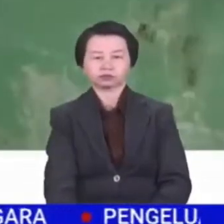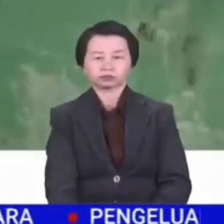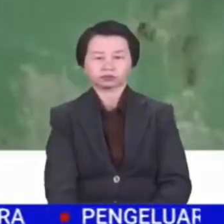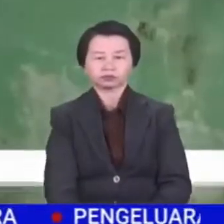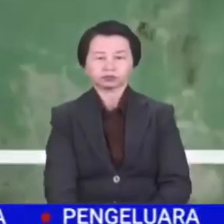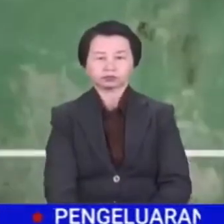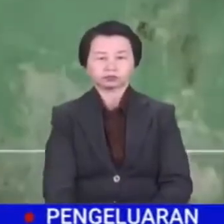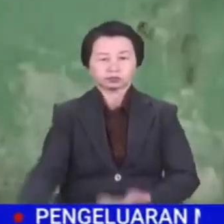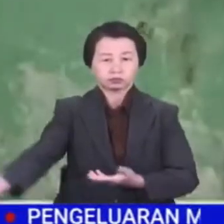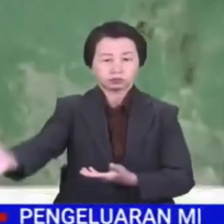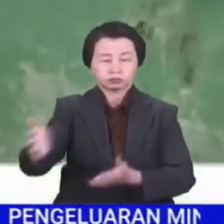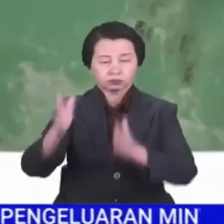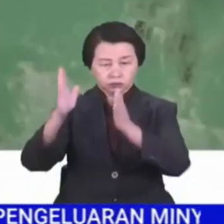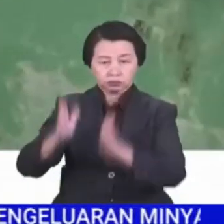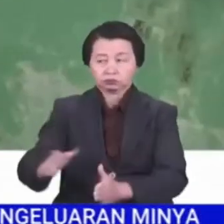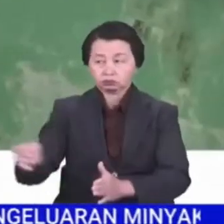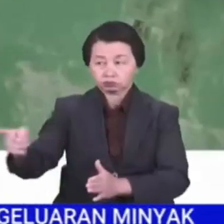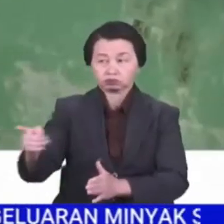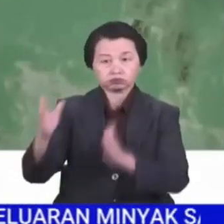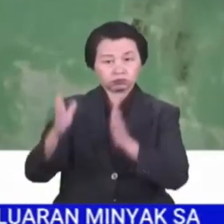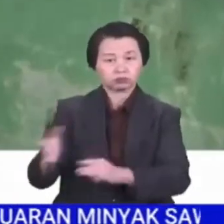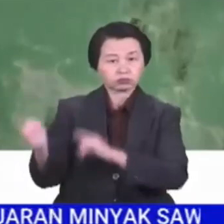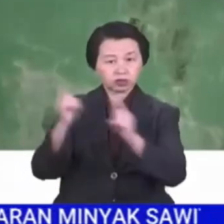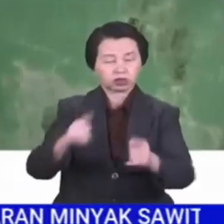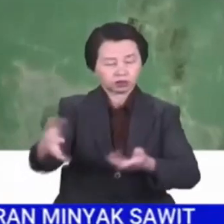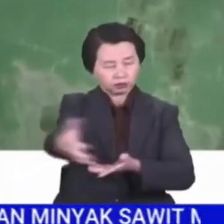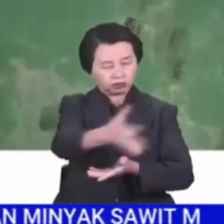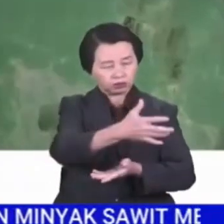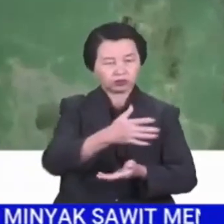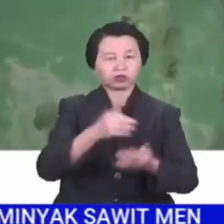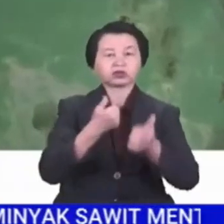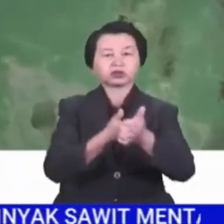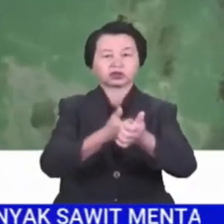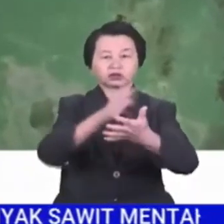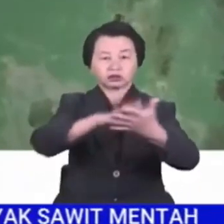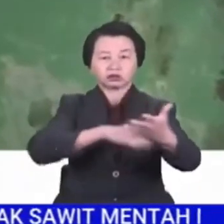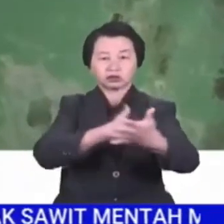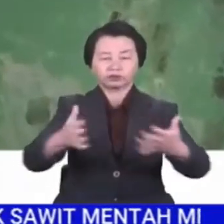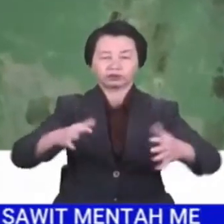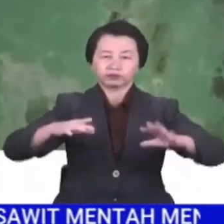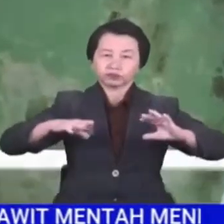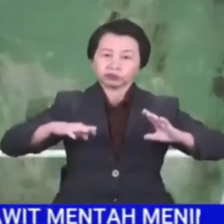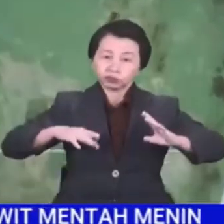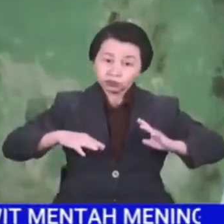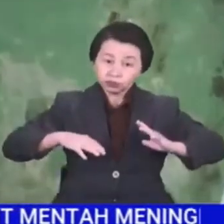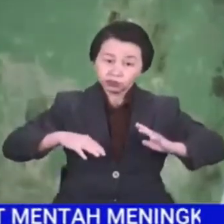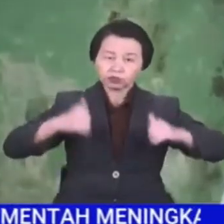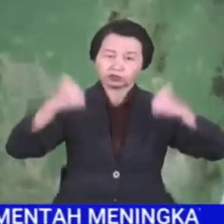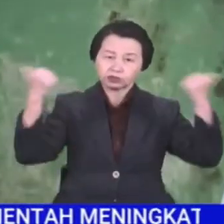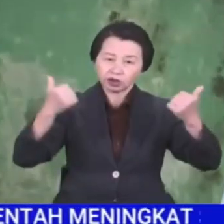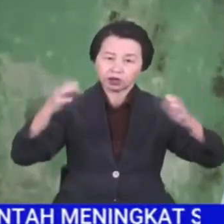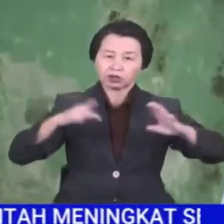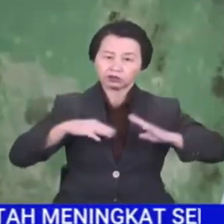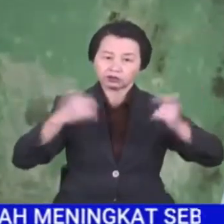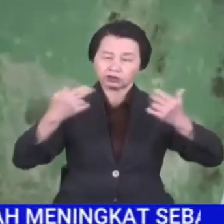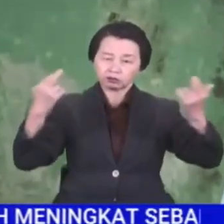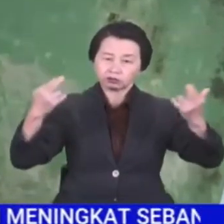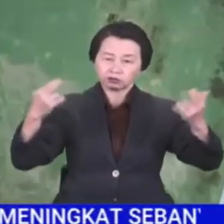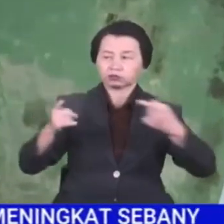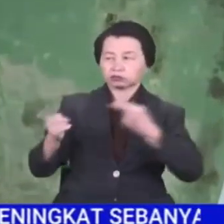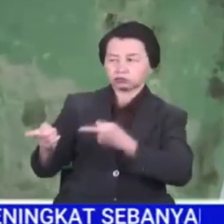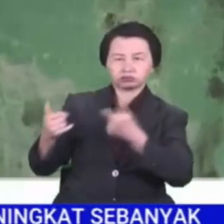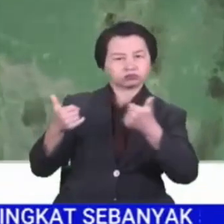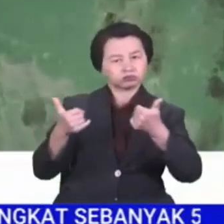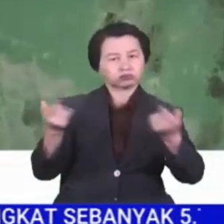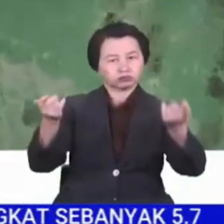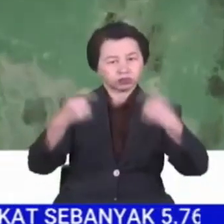Pengutipan sampah ni dia ikut jadual kan. Jadi walaupun cuti umum ke, cuti hari raya ke, sampah